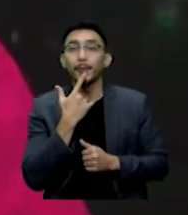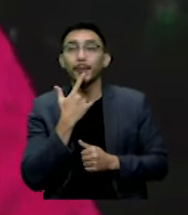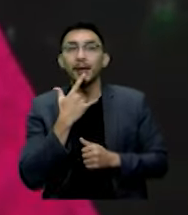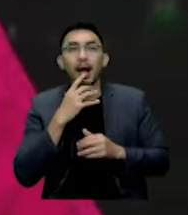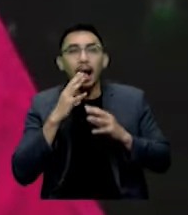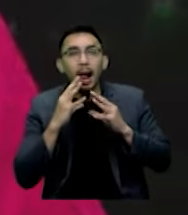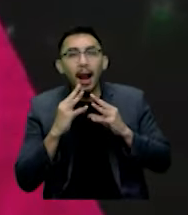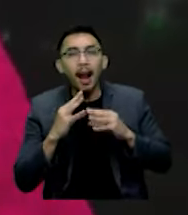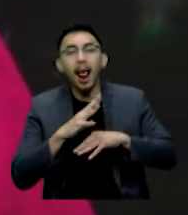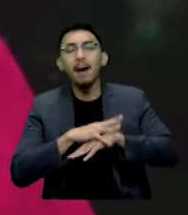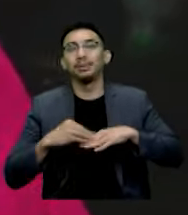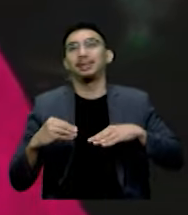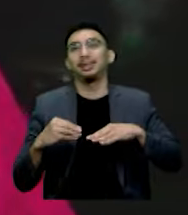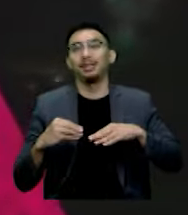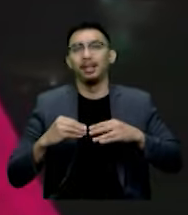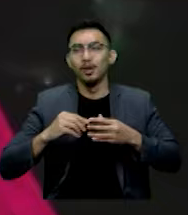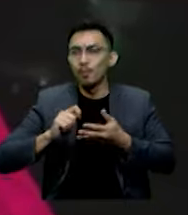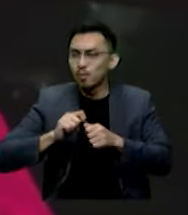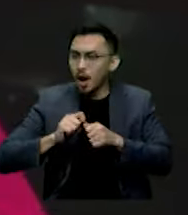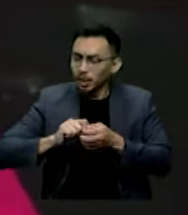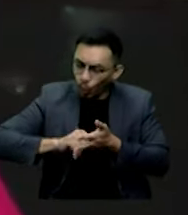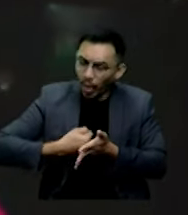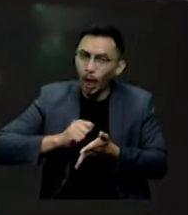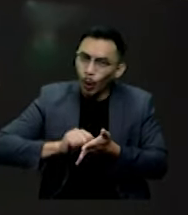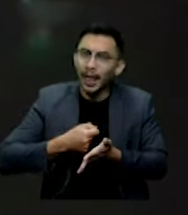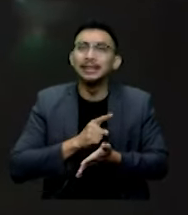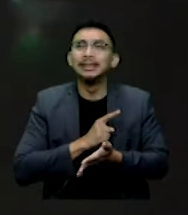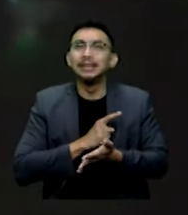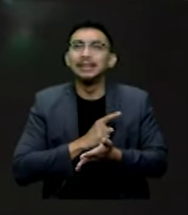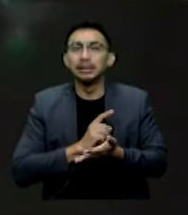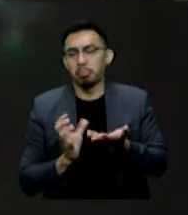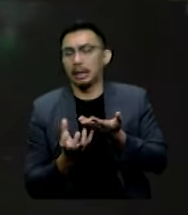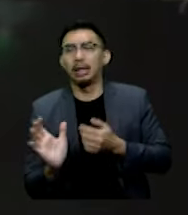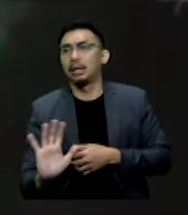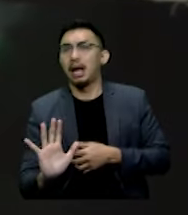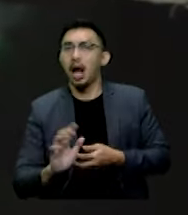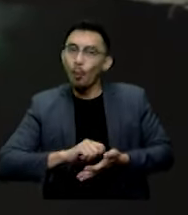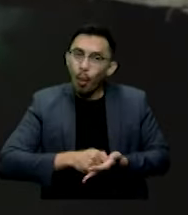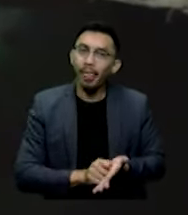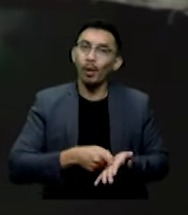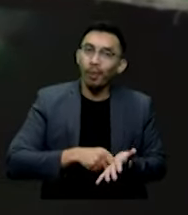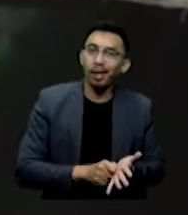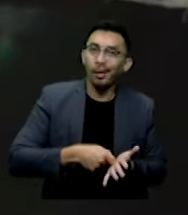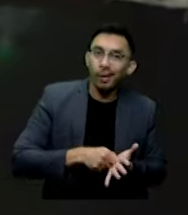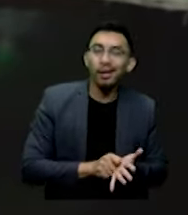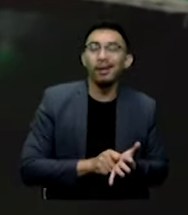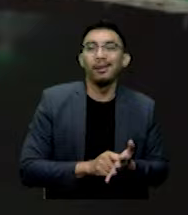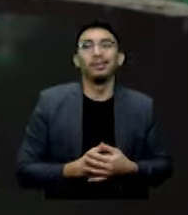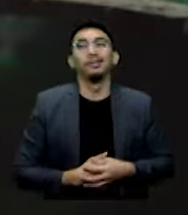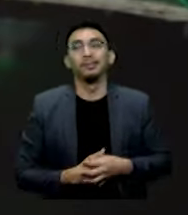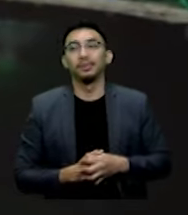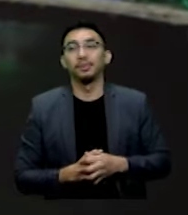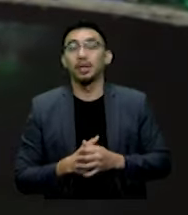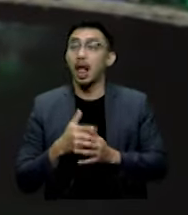ulek gini. Nggak pernah blender. Rasanya terus untuk tuh. Aroma itu diapakan ayamnya dulu?